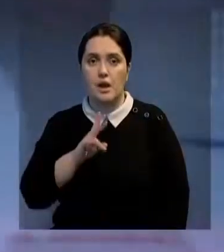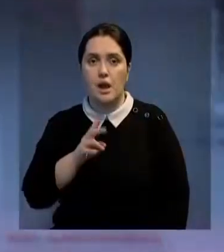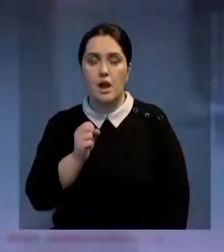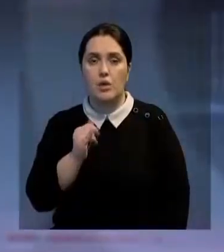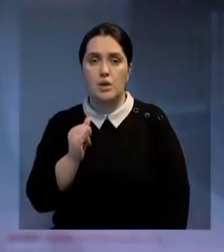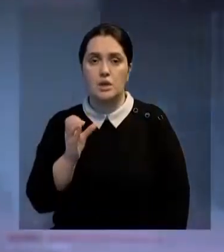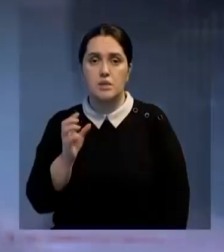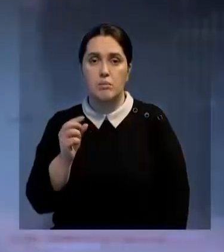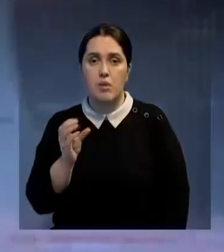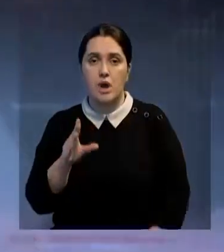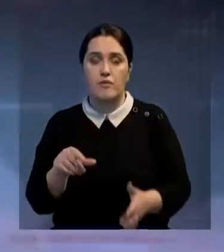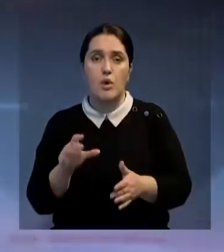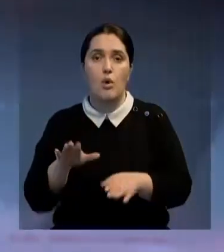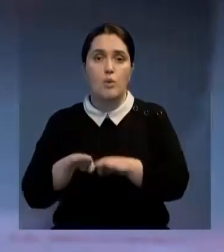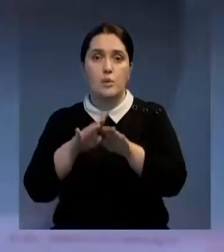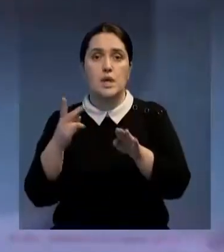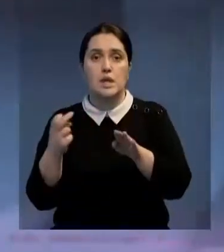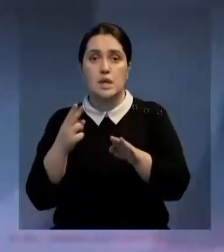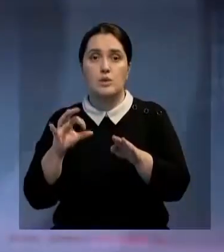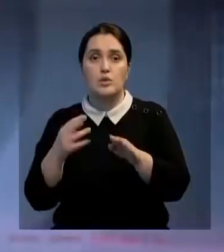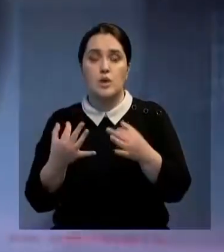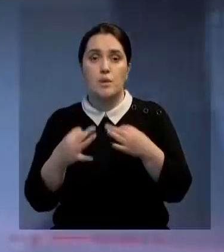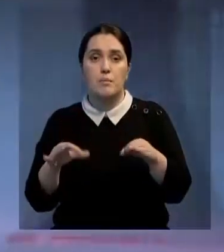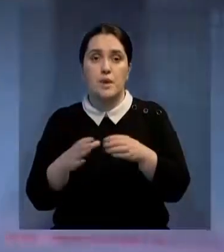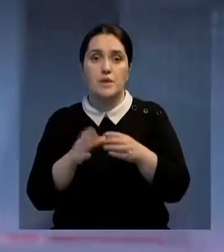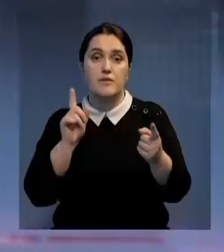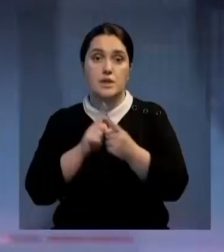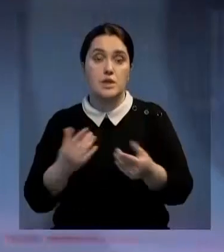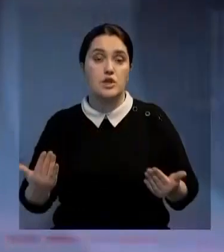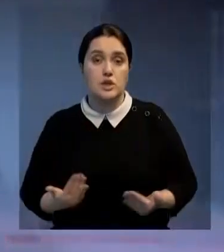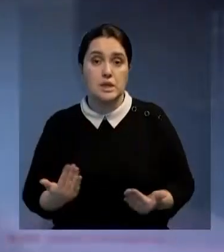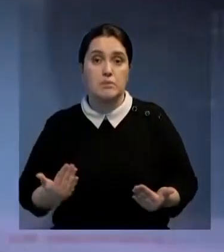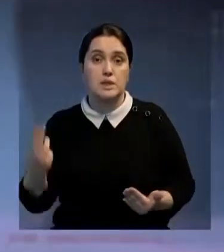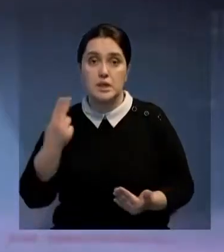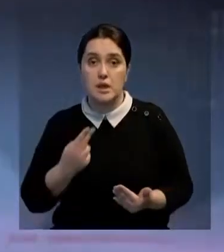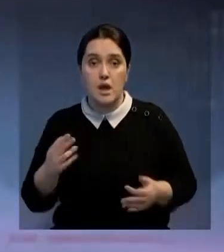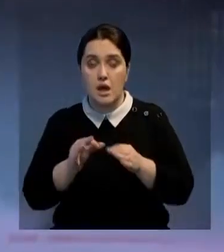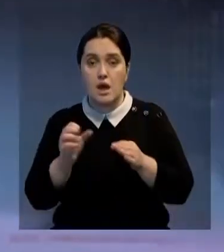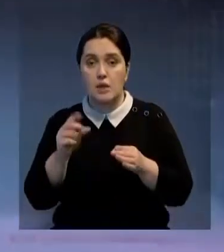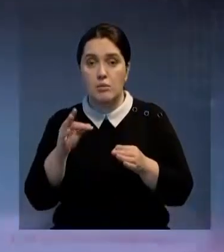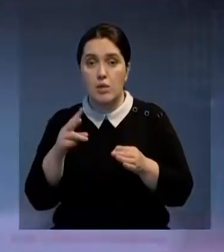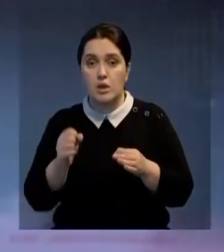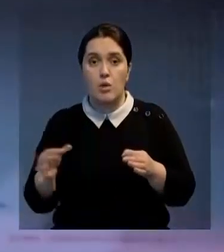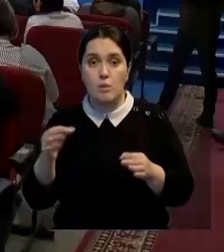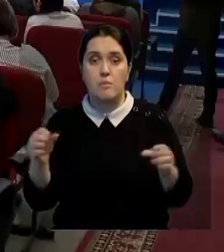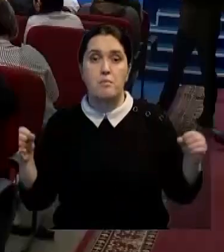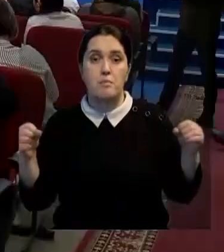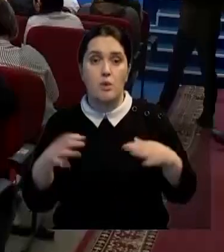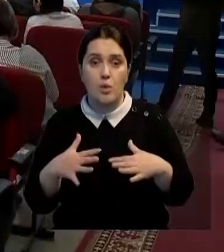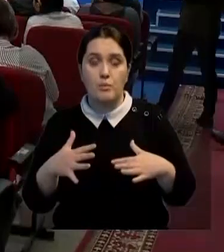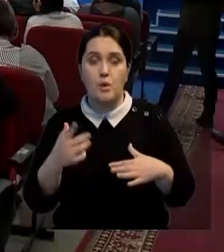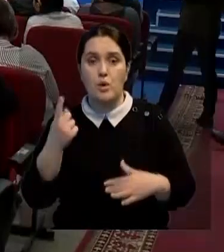Нурлан Ауизбаев, кандидат от общенациональной социал-демократической партии, встретился с жителями Целиноградского района Акмолинской